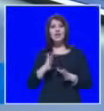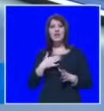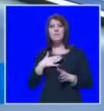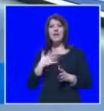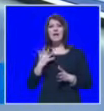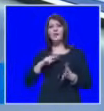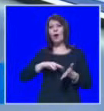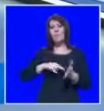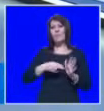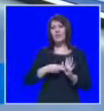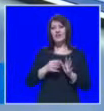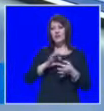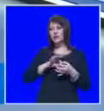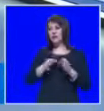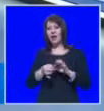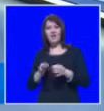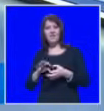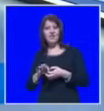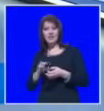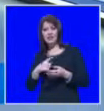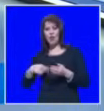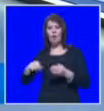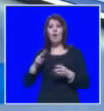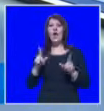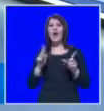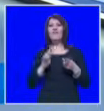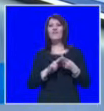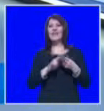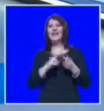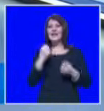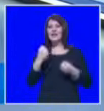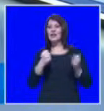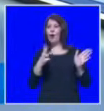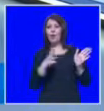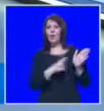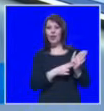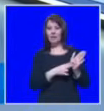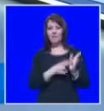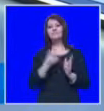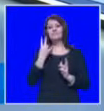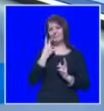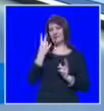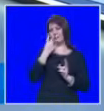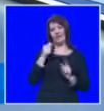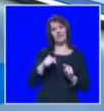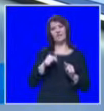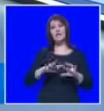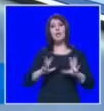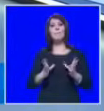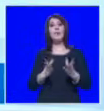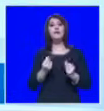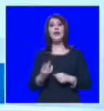някаква политическа завръзка около прословутите винетки. Стана ясно на обществеността, че въпросите винетки са започнали